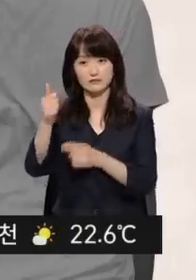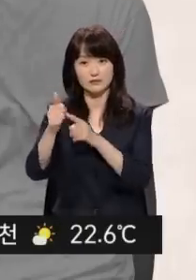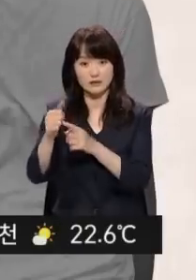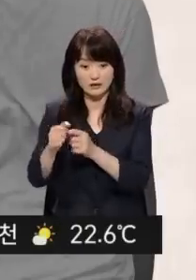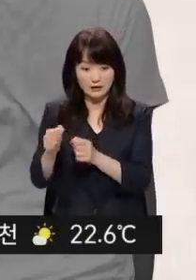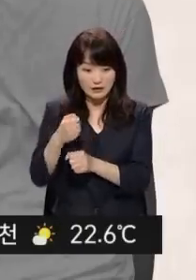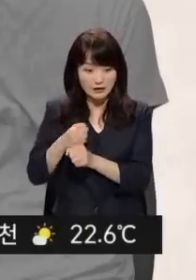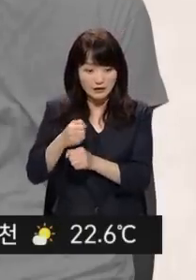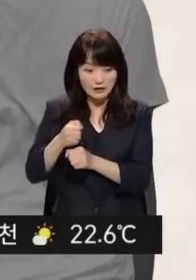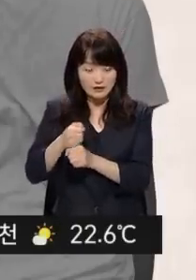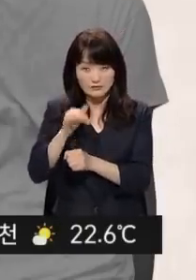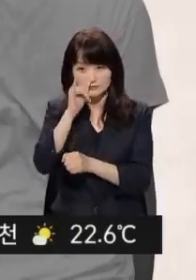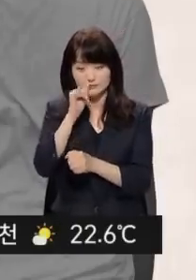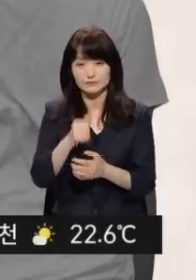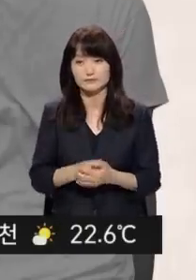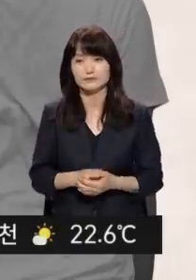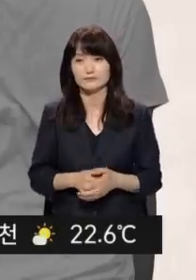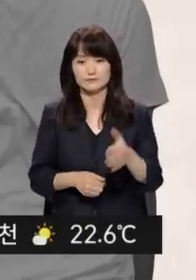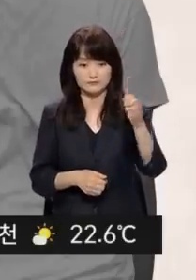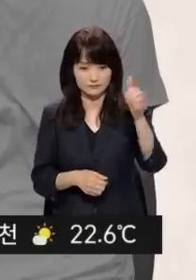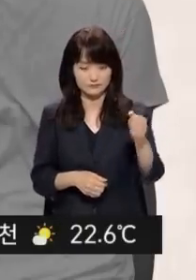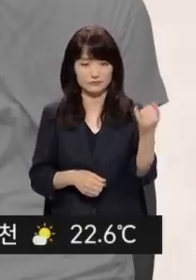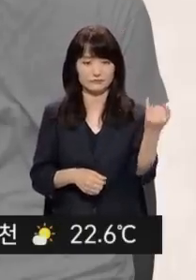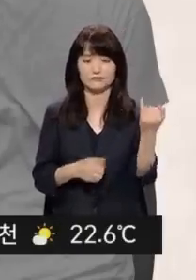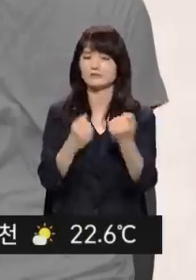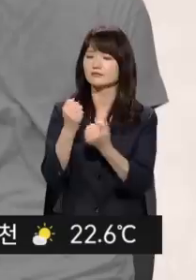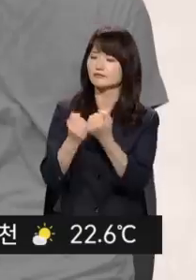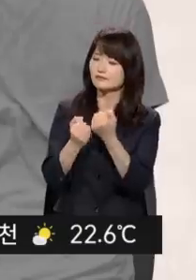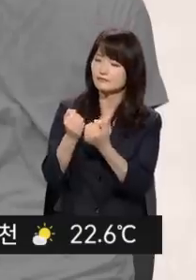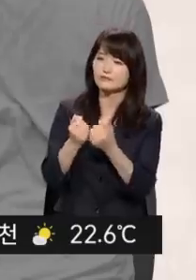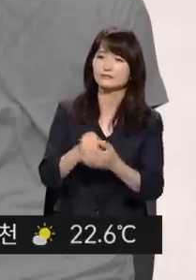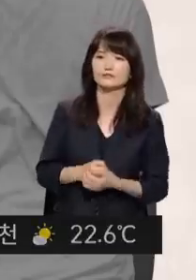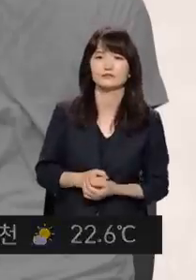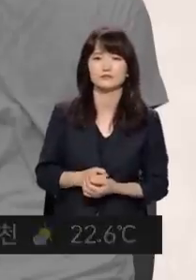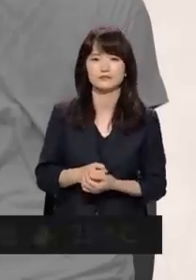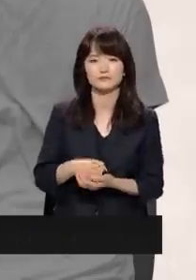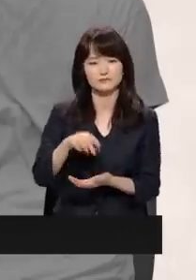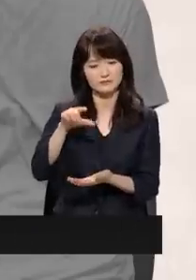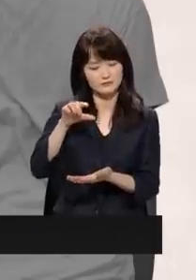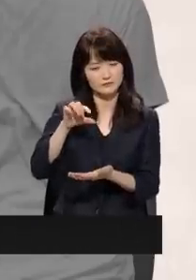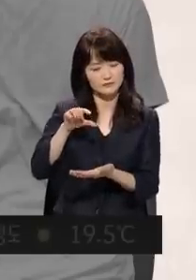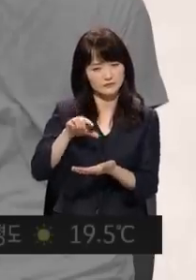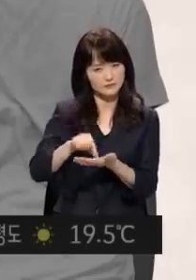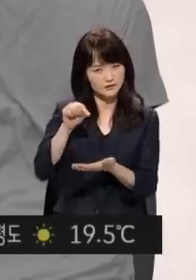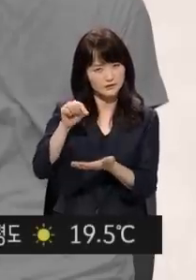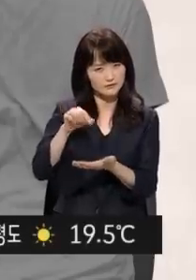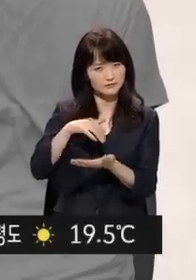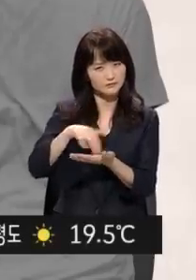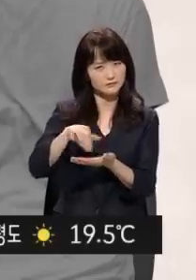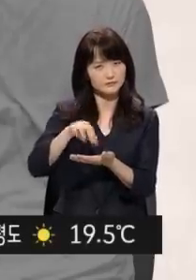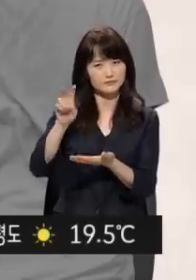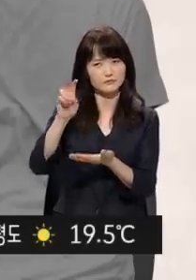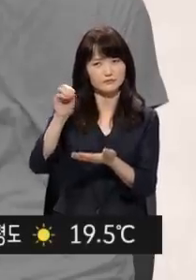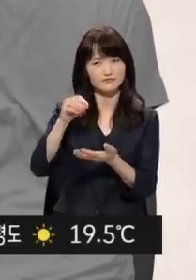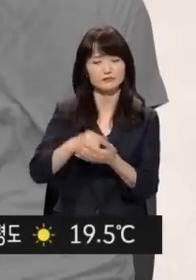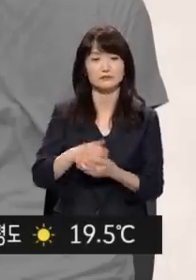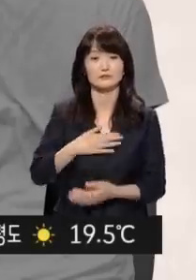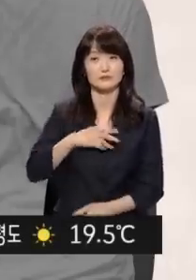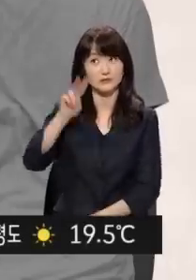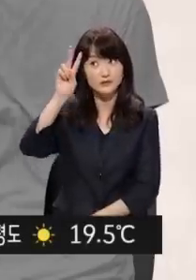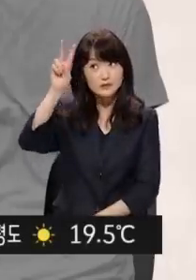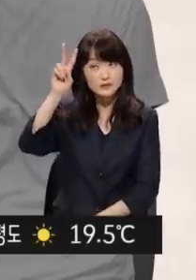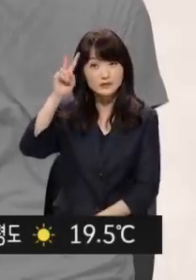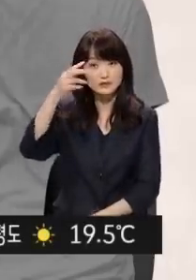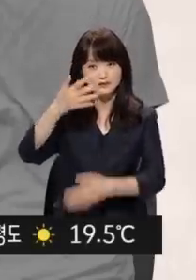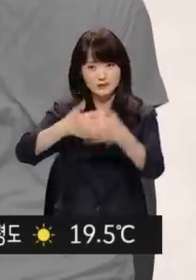합니다만 근데 점진이 또 설명을 했대요 이게 얼핏 따져봐도 한 20만 정도 되고 제가 이틀치만 CCTV 돌려온 겁니다